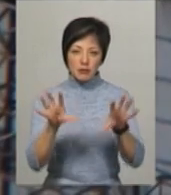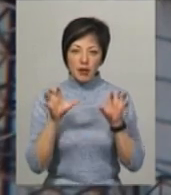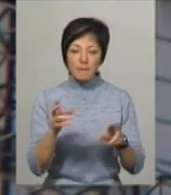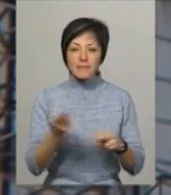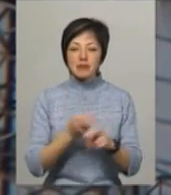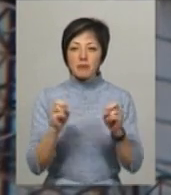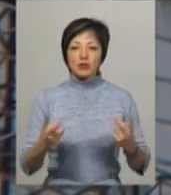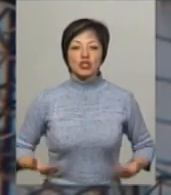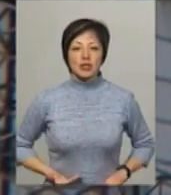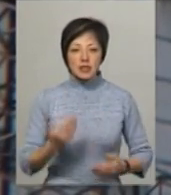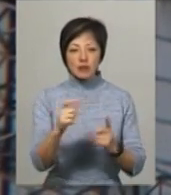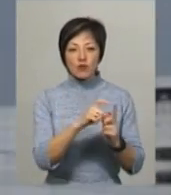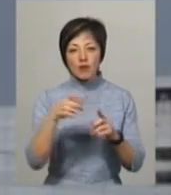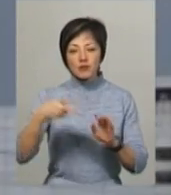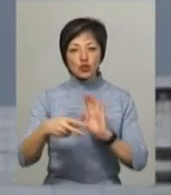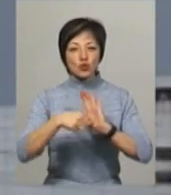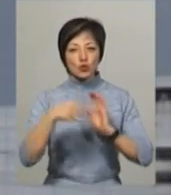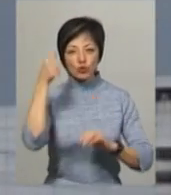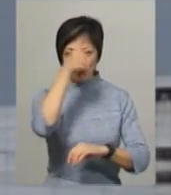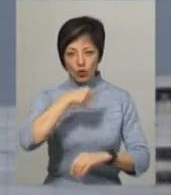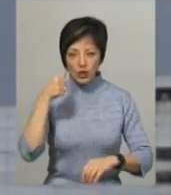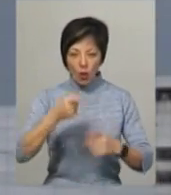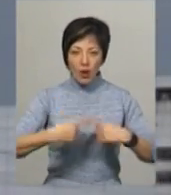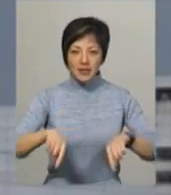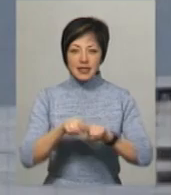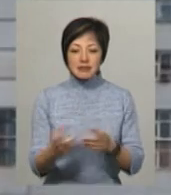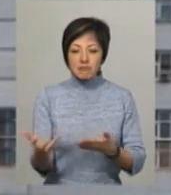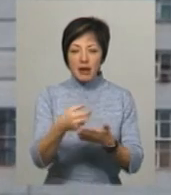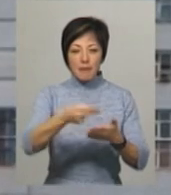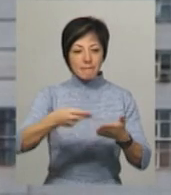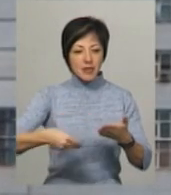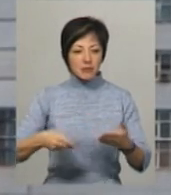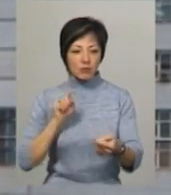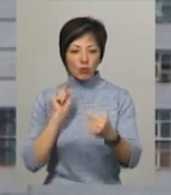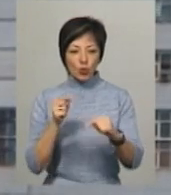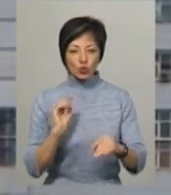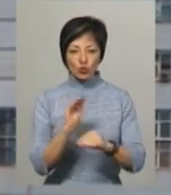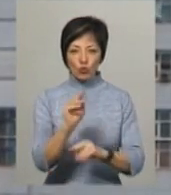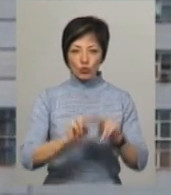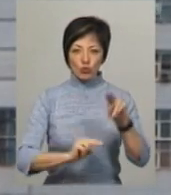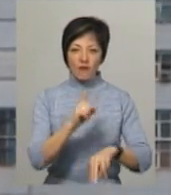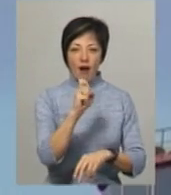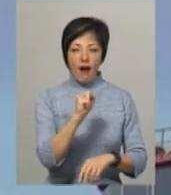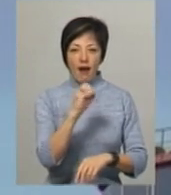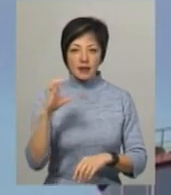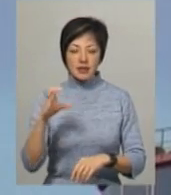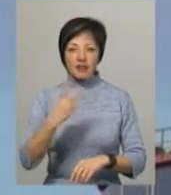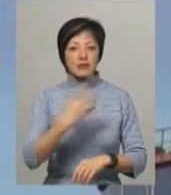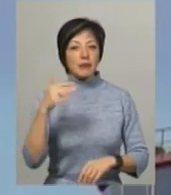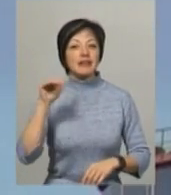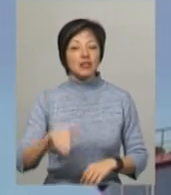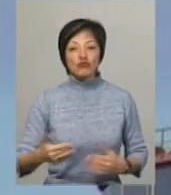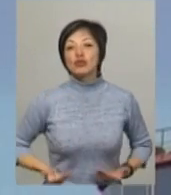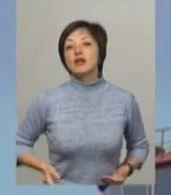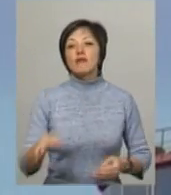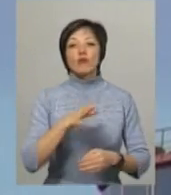безпеку життя. За її словами, в 2006 році члени організації збирали підписи противників добудови блоків на ХЕС. Тоді 25 тисяч